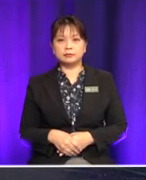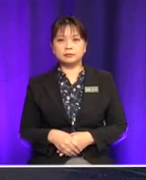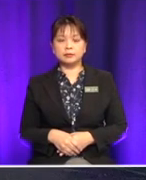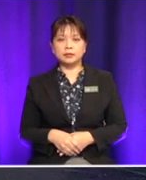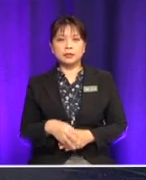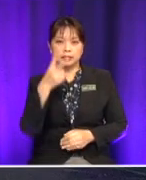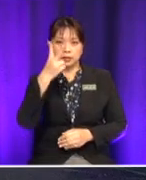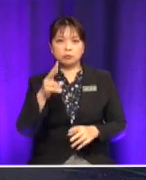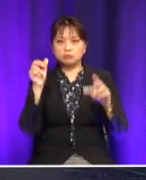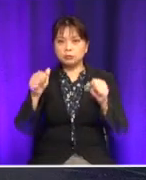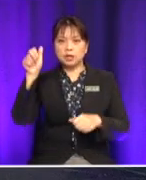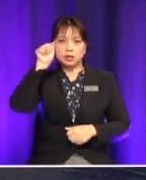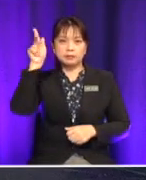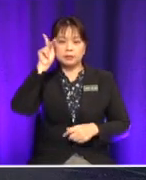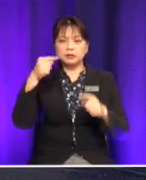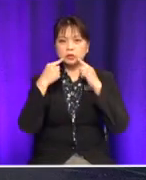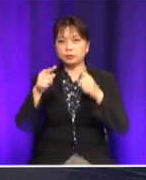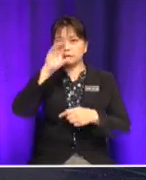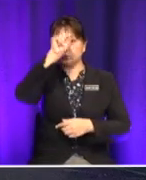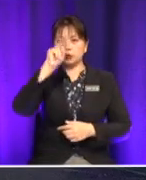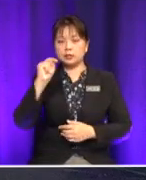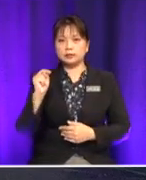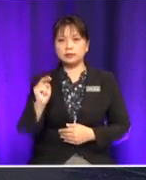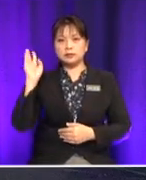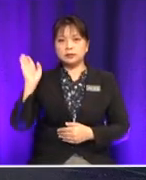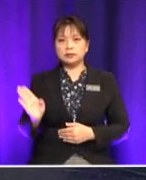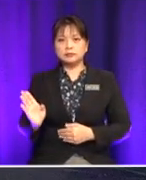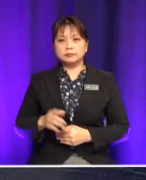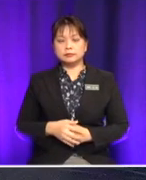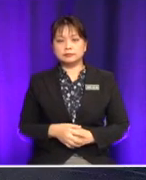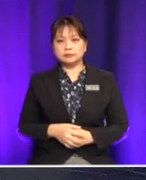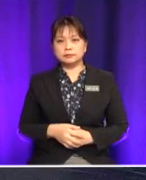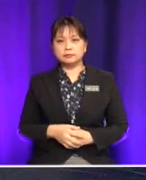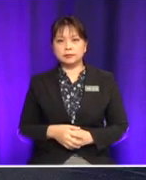sekarang nih kan langkah-langkah